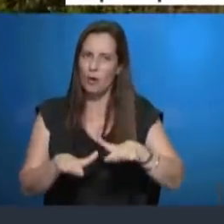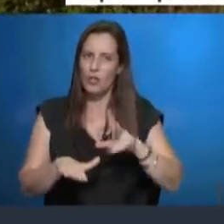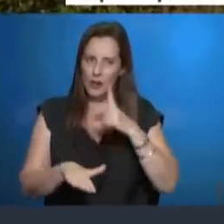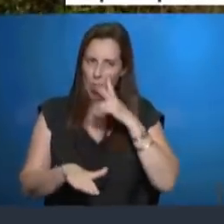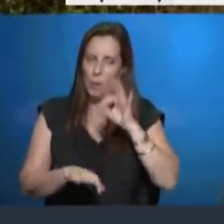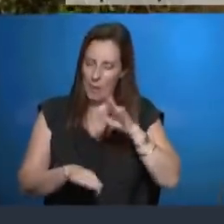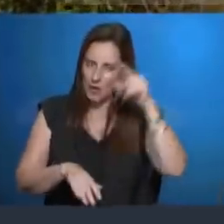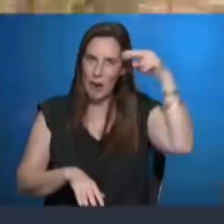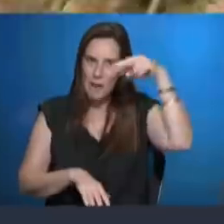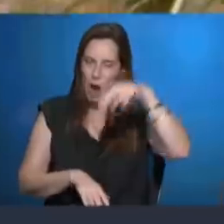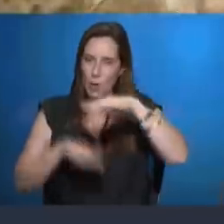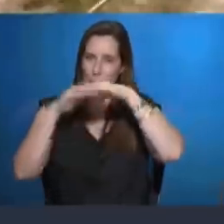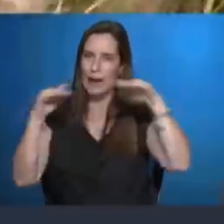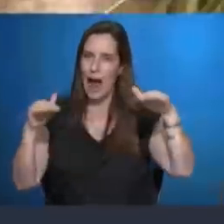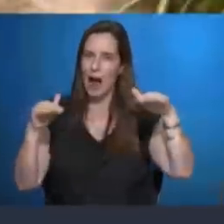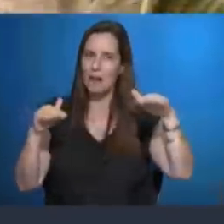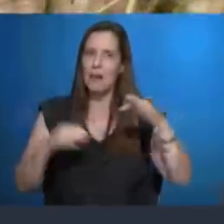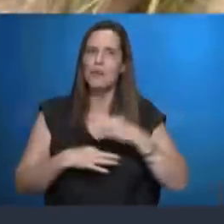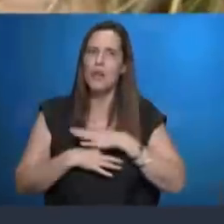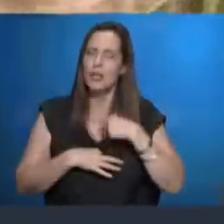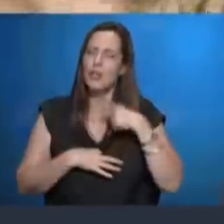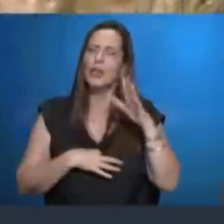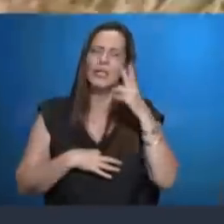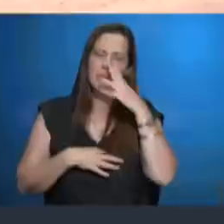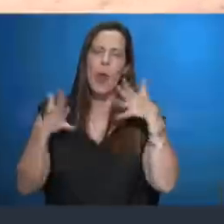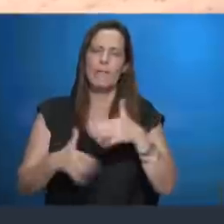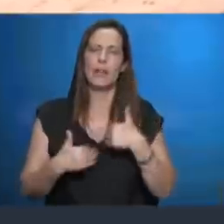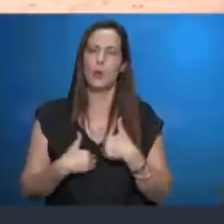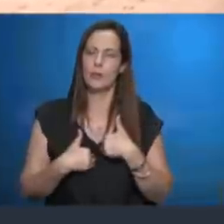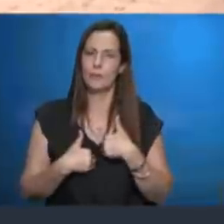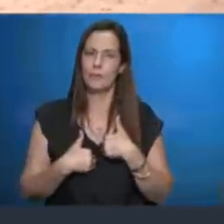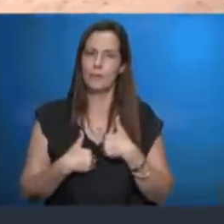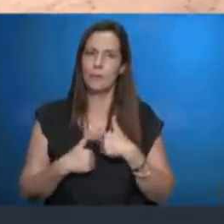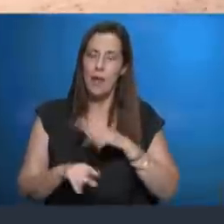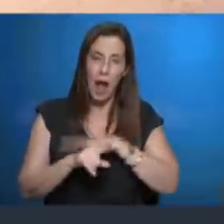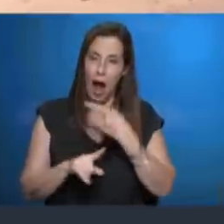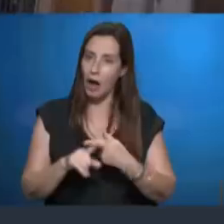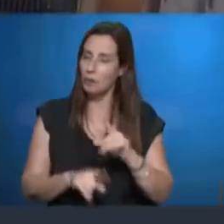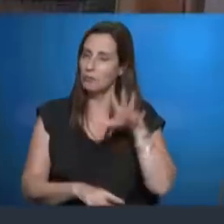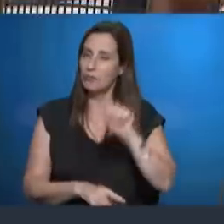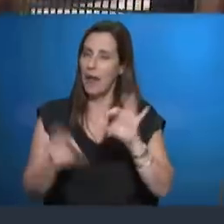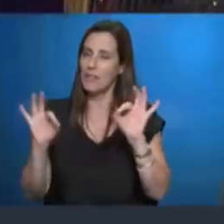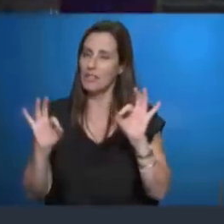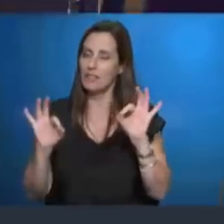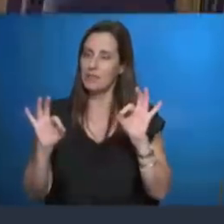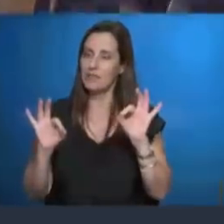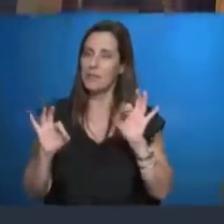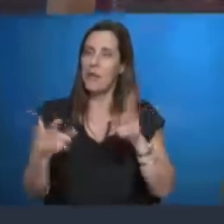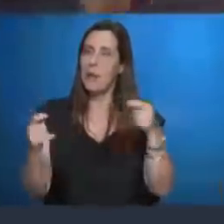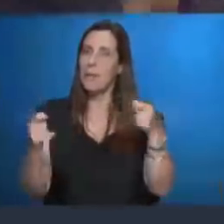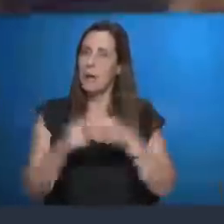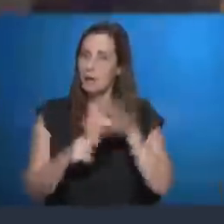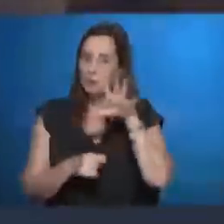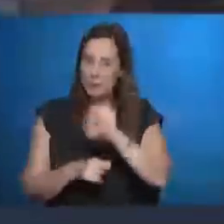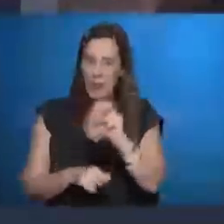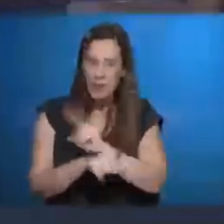ממש את המסלול ירידה שלהם. מבחינתי, אני חושבת שאולי ניסו להפחיד אותי. עד היום לא נתפסו אשמים. באשר לחושפי